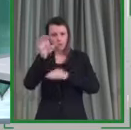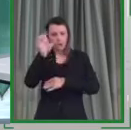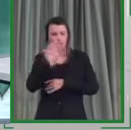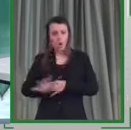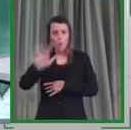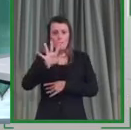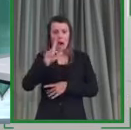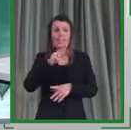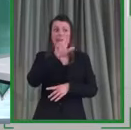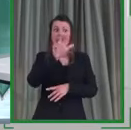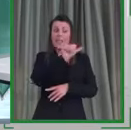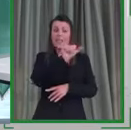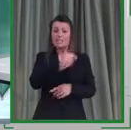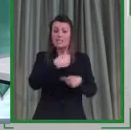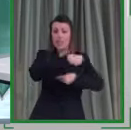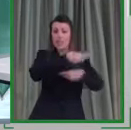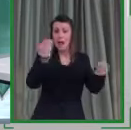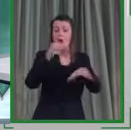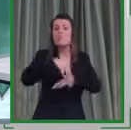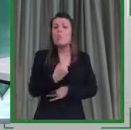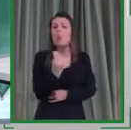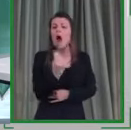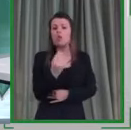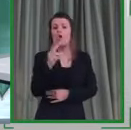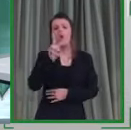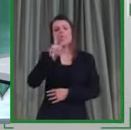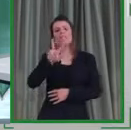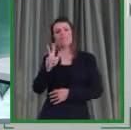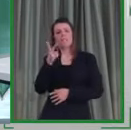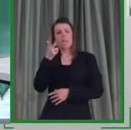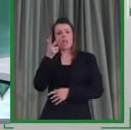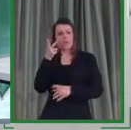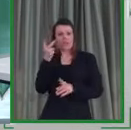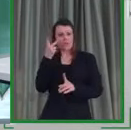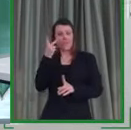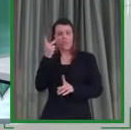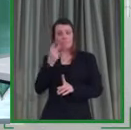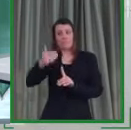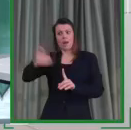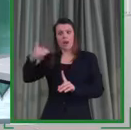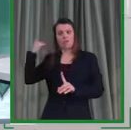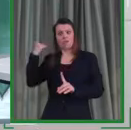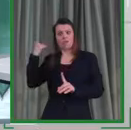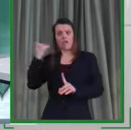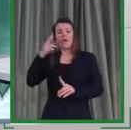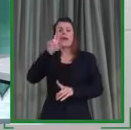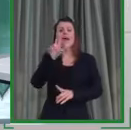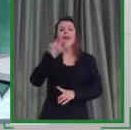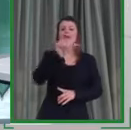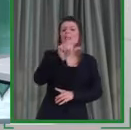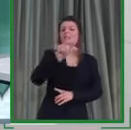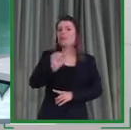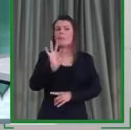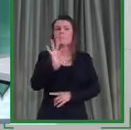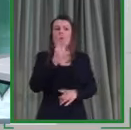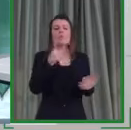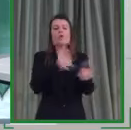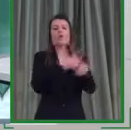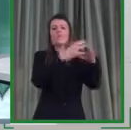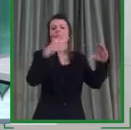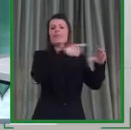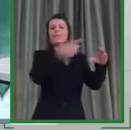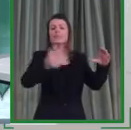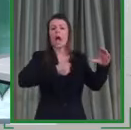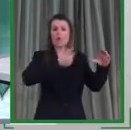23 febbraio cioè con grande tempestività spieghiamo alle rsa che sono enti autonomi in parte del